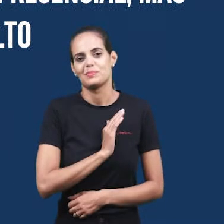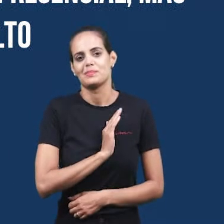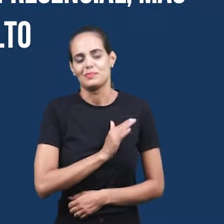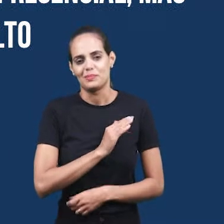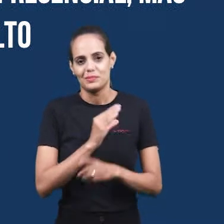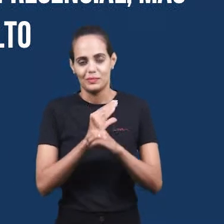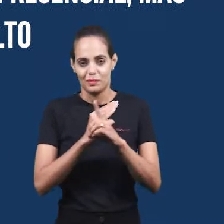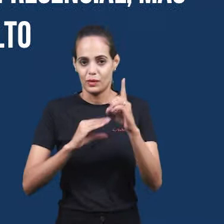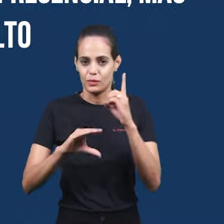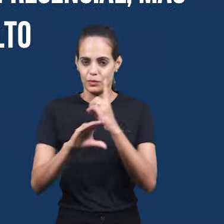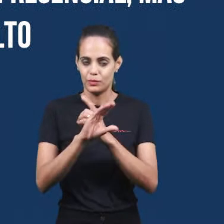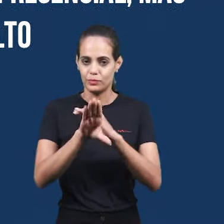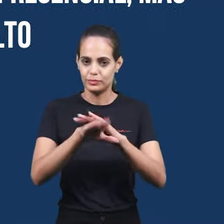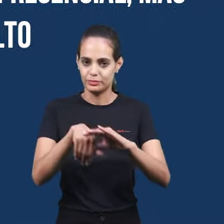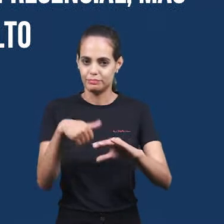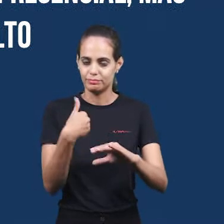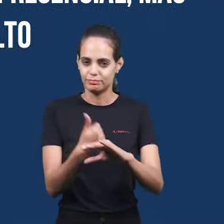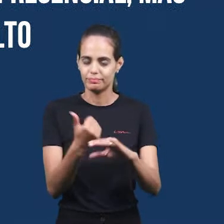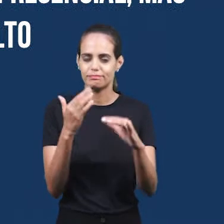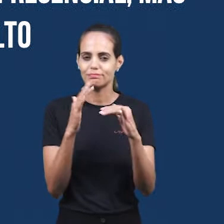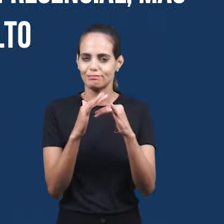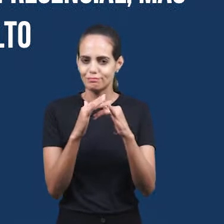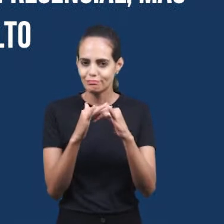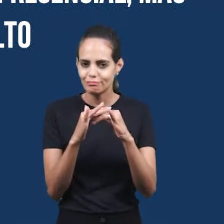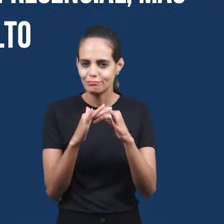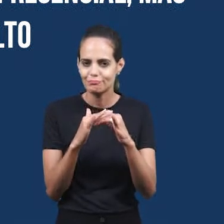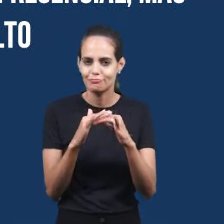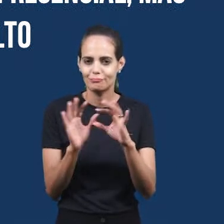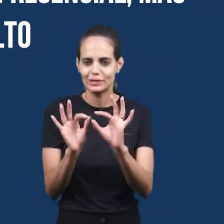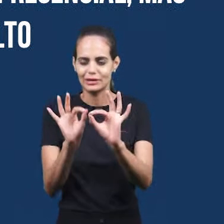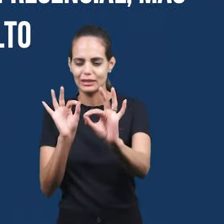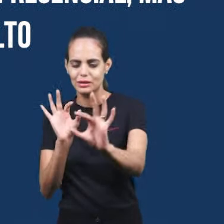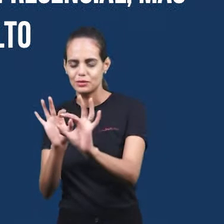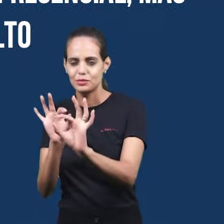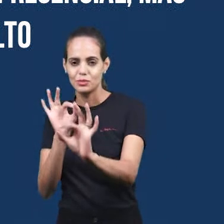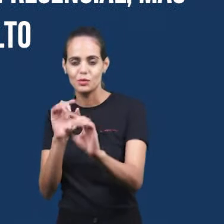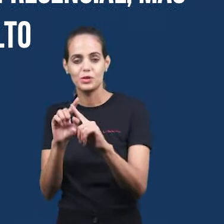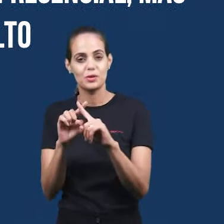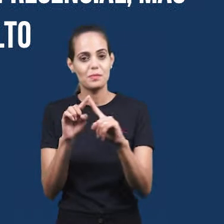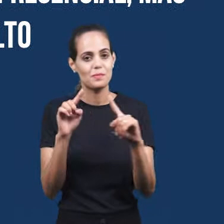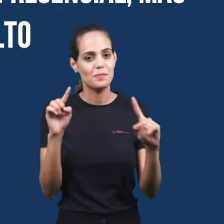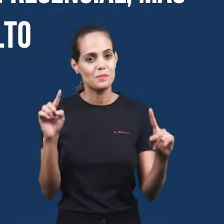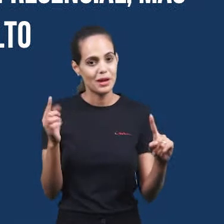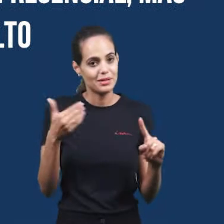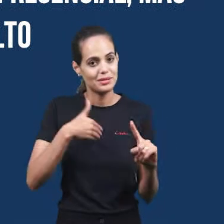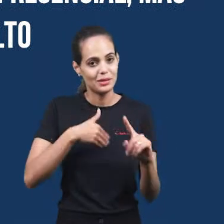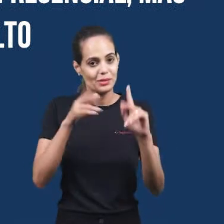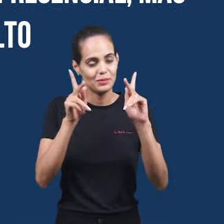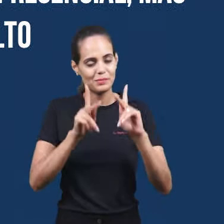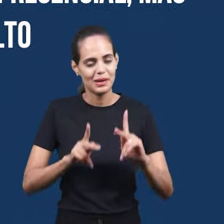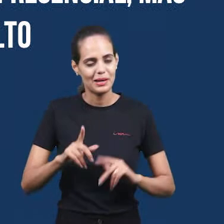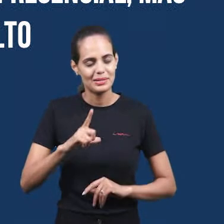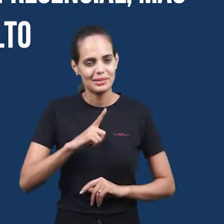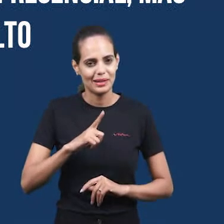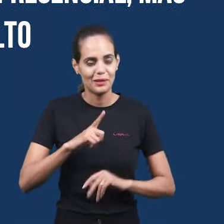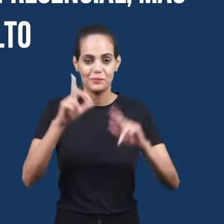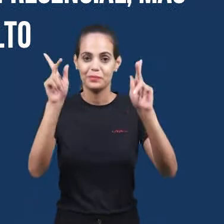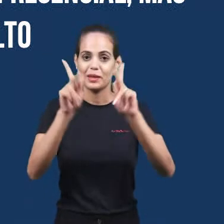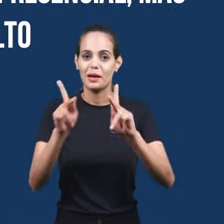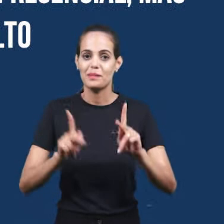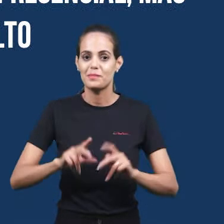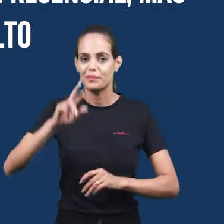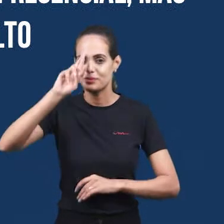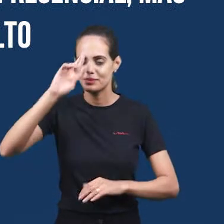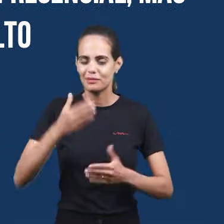могут ходить в церкви, но мы пребываем в одном и том же общении, и мир Божий, Он царит в наших сердцах. На